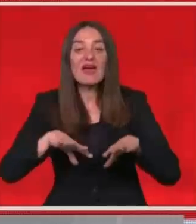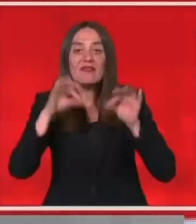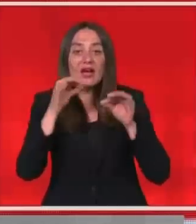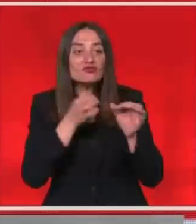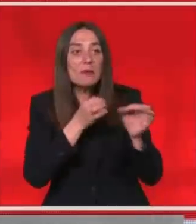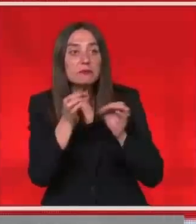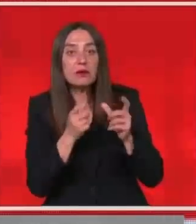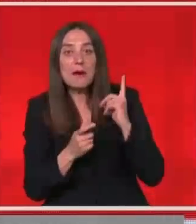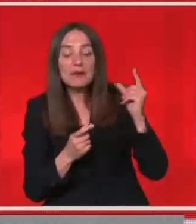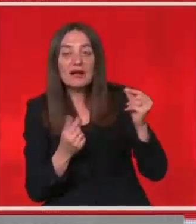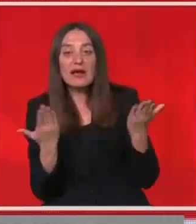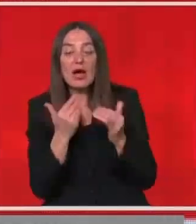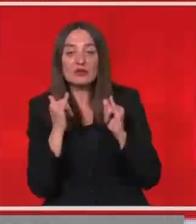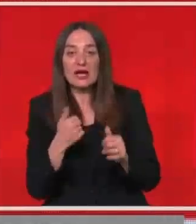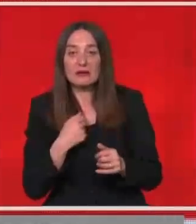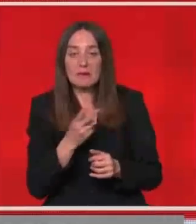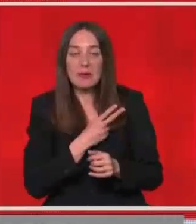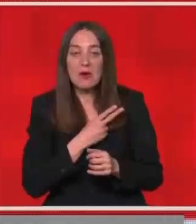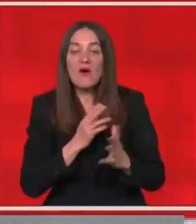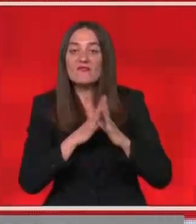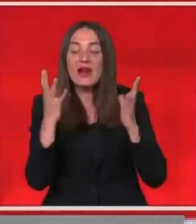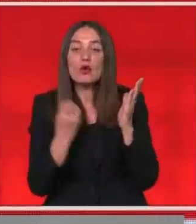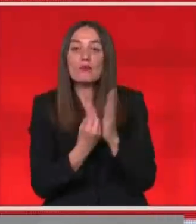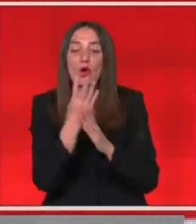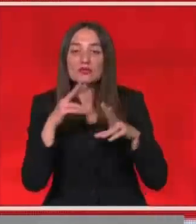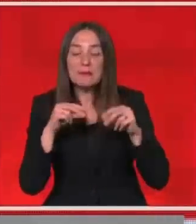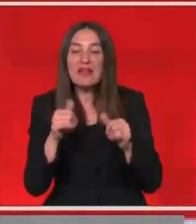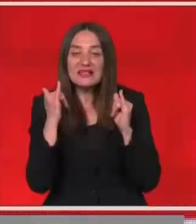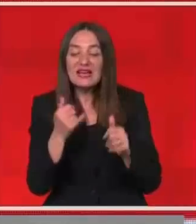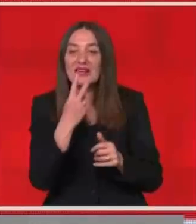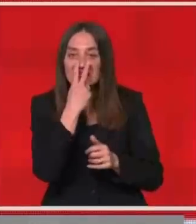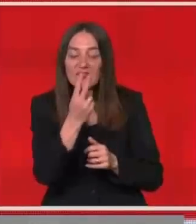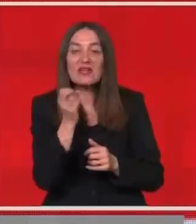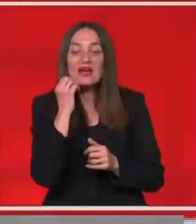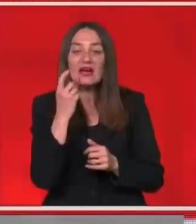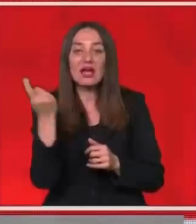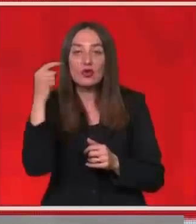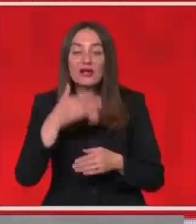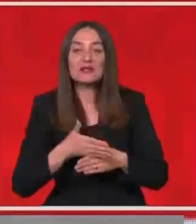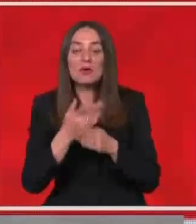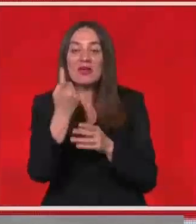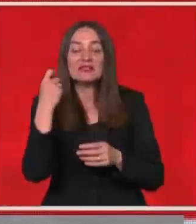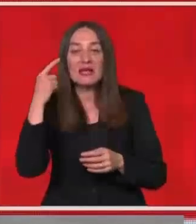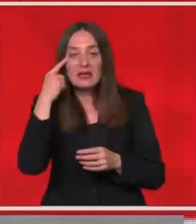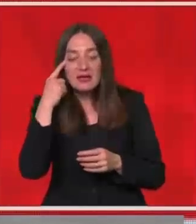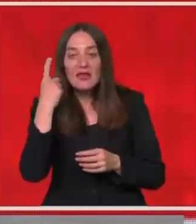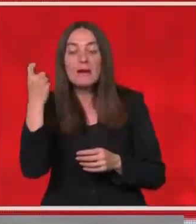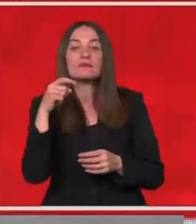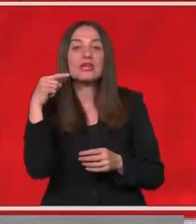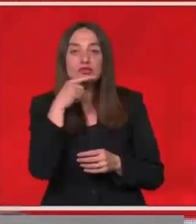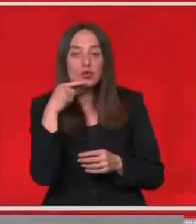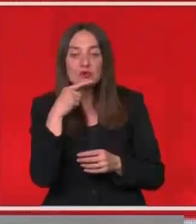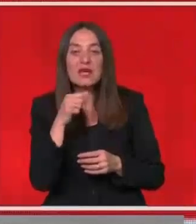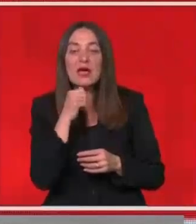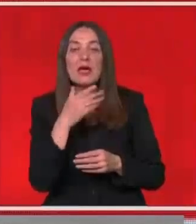strateške partnere kao što ih sada imamo u velikom broju zemalja. I sada se vidi kada vam dolazi pomoć i iz Kine i iz Rusije